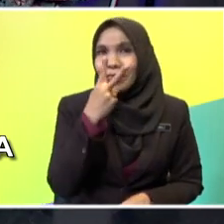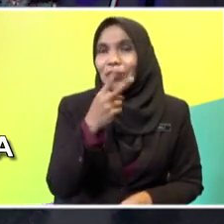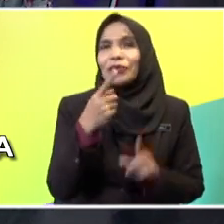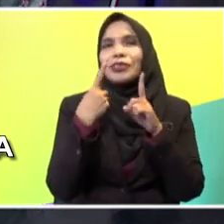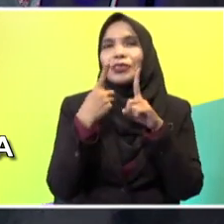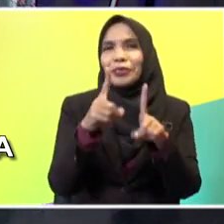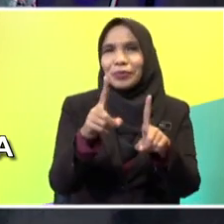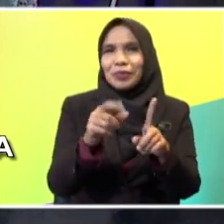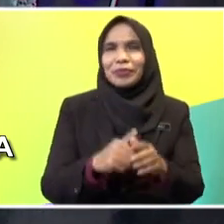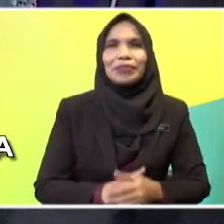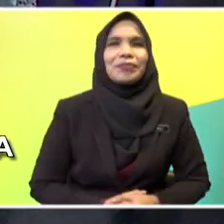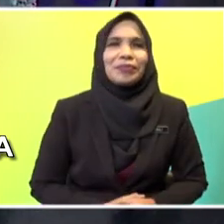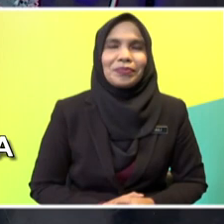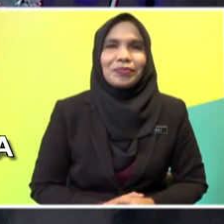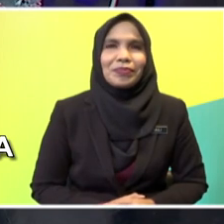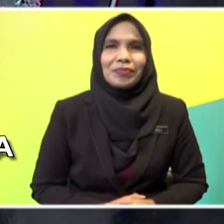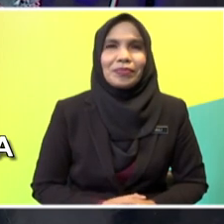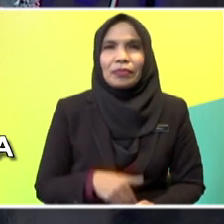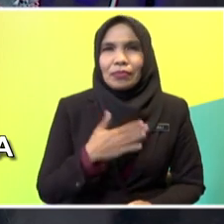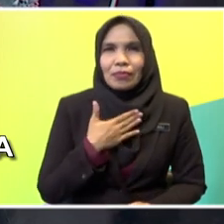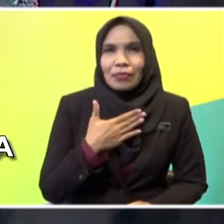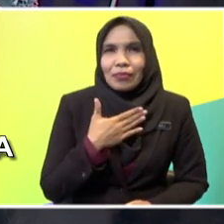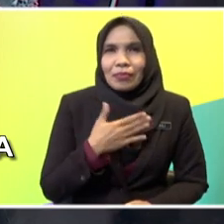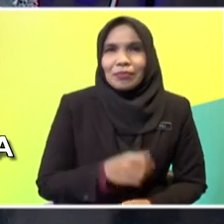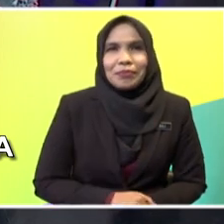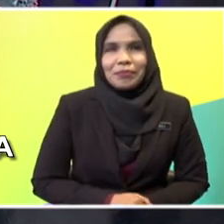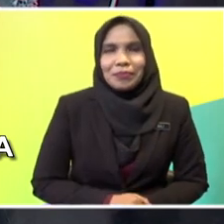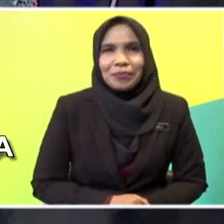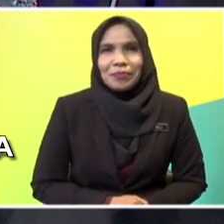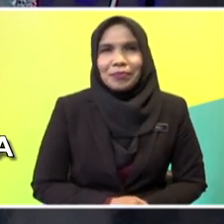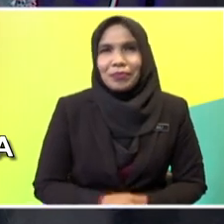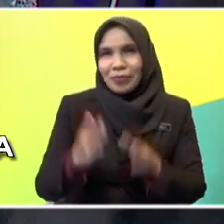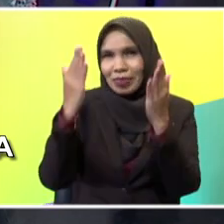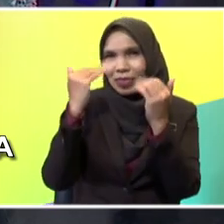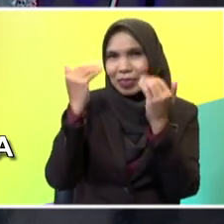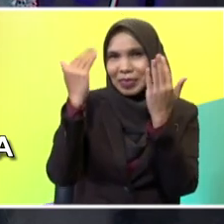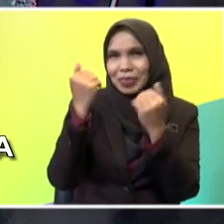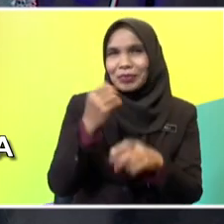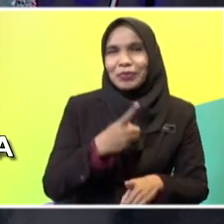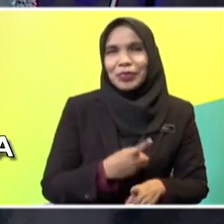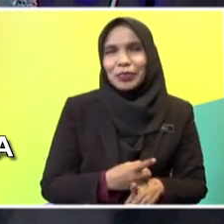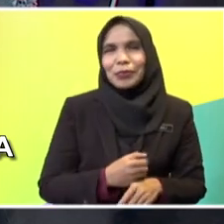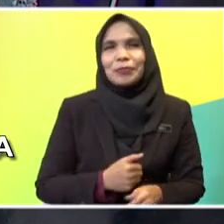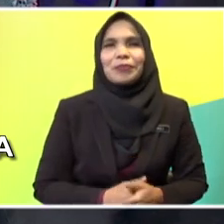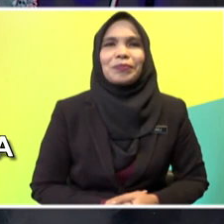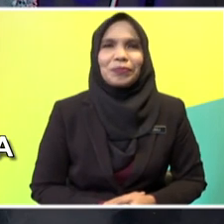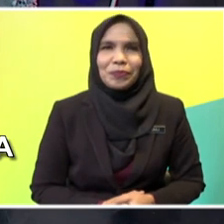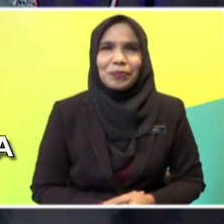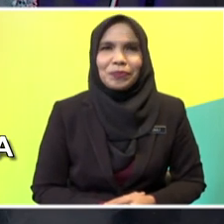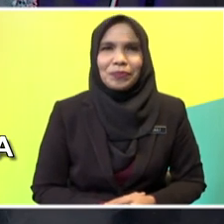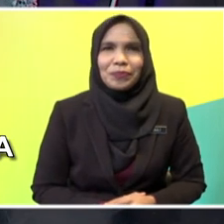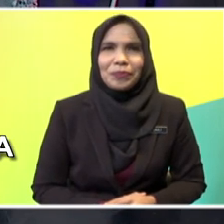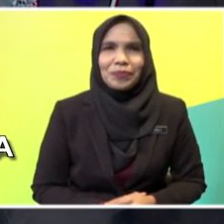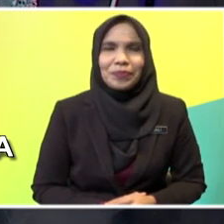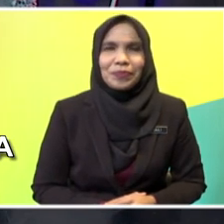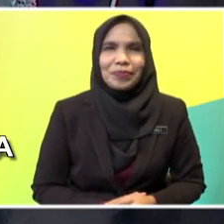Tengok jawapannya. Hei, berdebar. Betul tak murid-murid? Harap-harapnya betul lah ya. Maklumlah okay, kali mana pertama huruf E